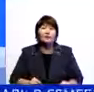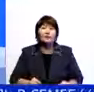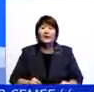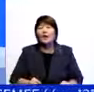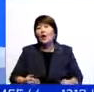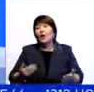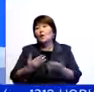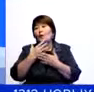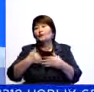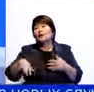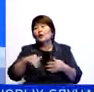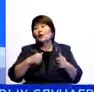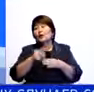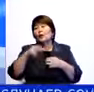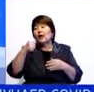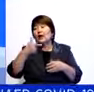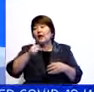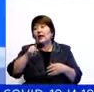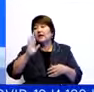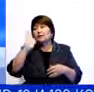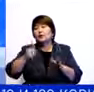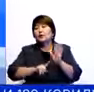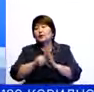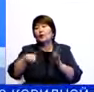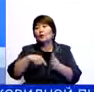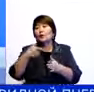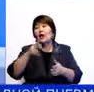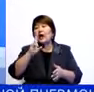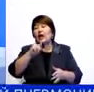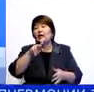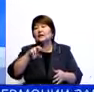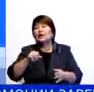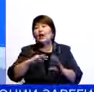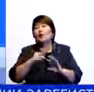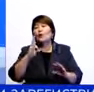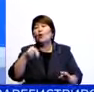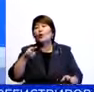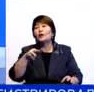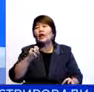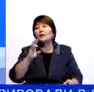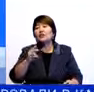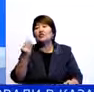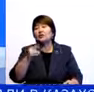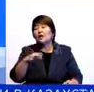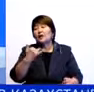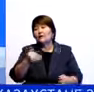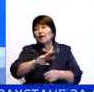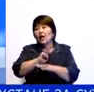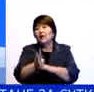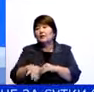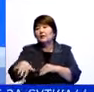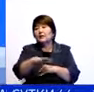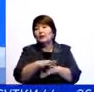новости региона до конца года газ будет дан в город к зала и аул куда манов шире ского района в итоге обеспеченность населения